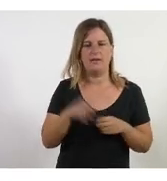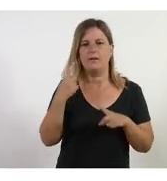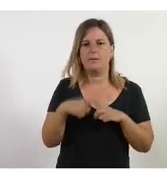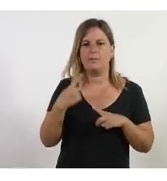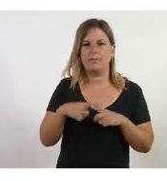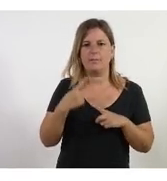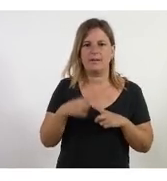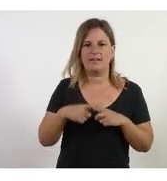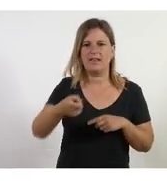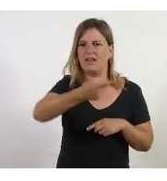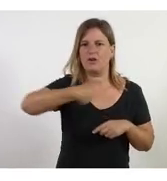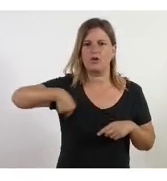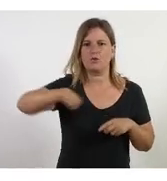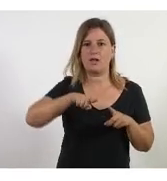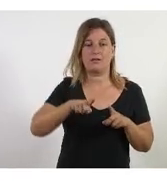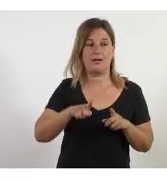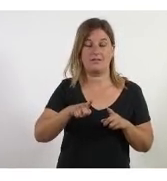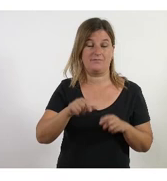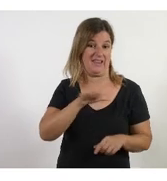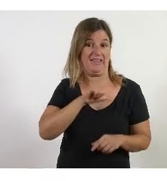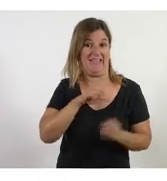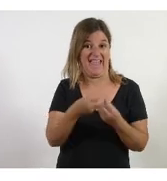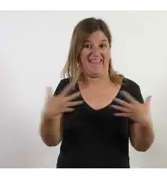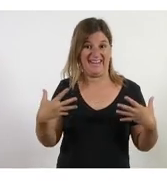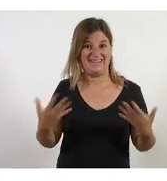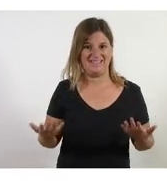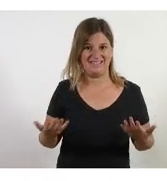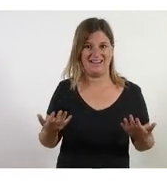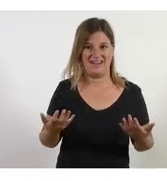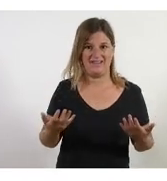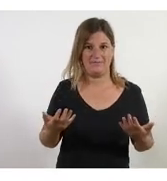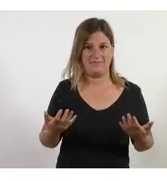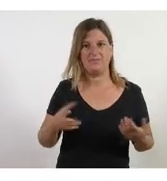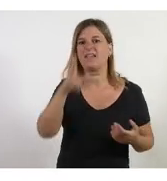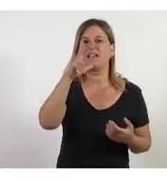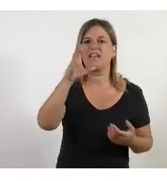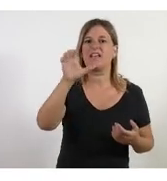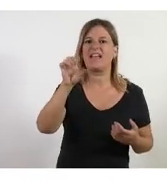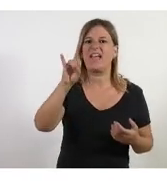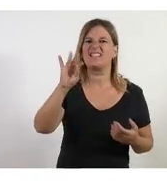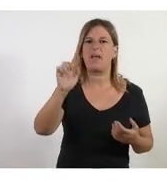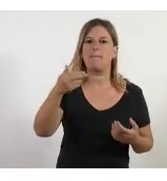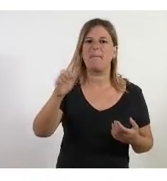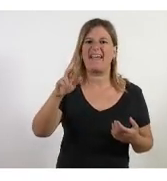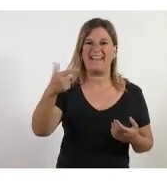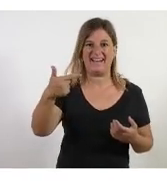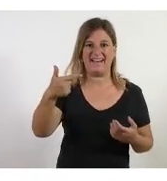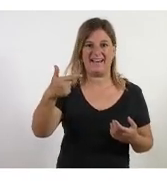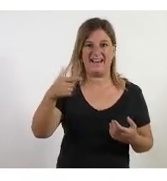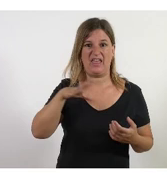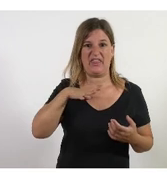som éssers energètics. Ho deia, no? El Heisenberg, el 68, ja ho va dir, és un dels pares de la